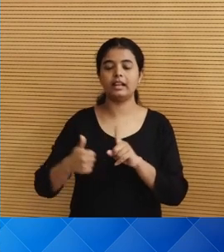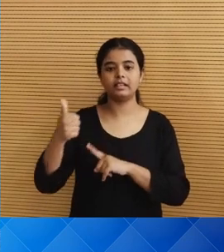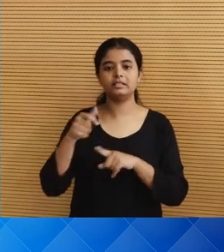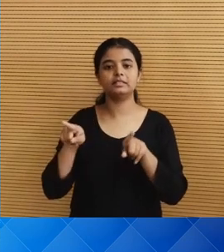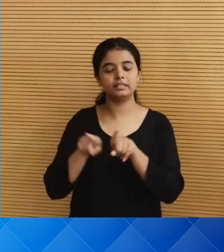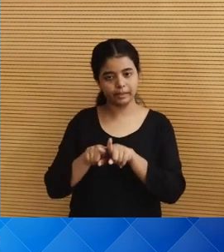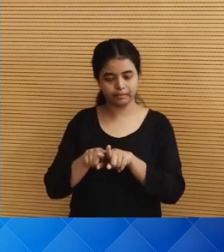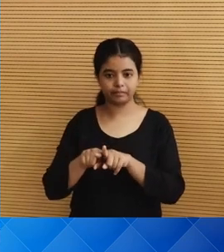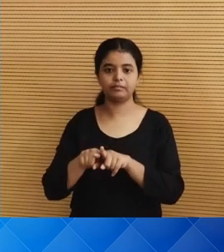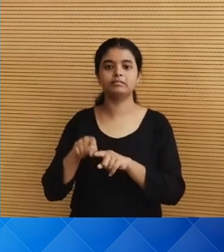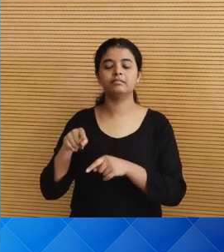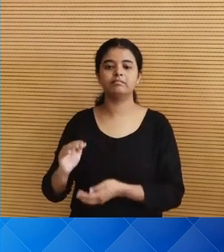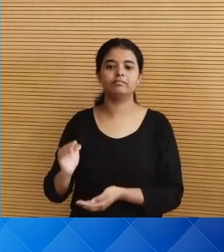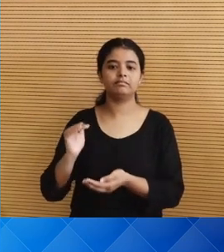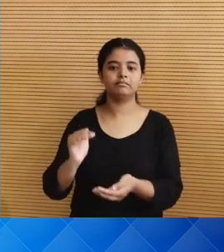करेगी।